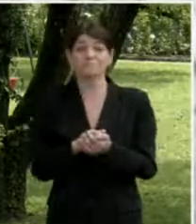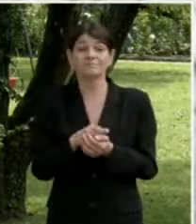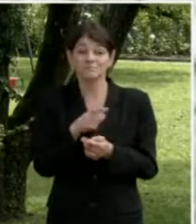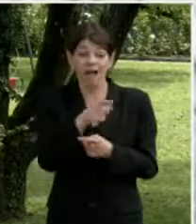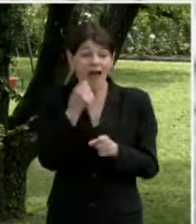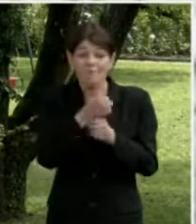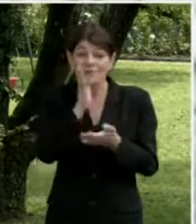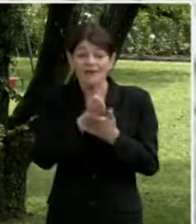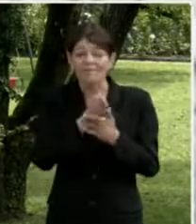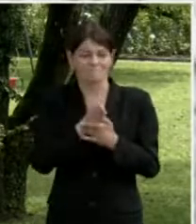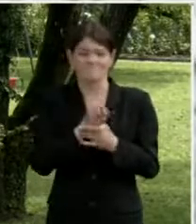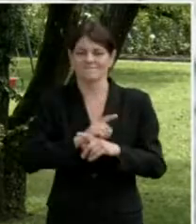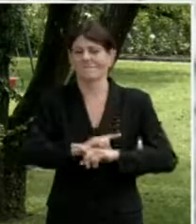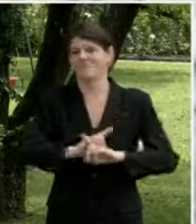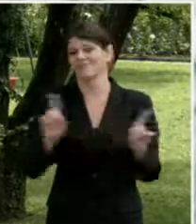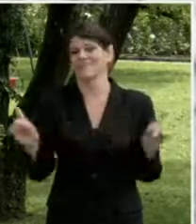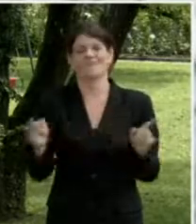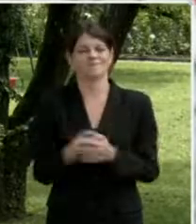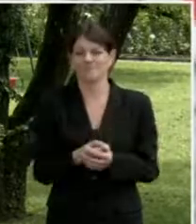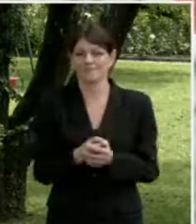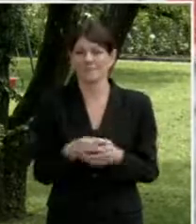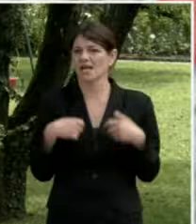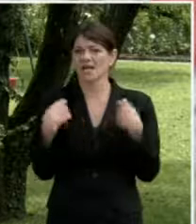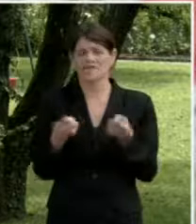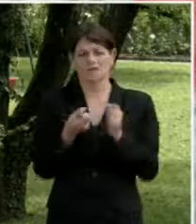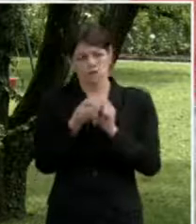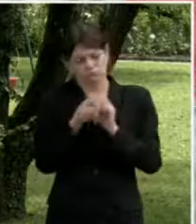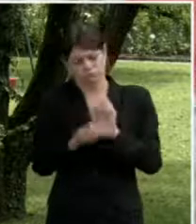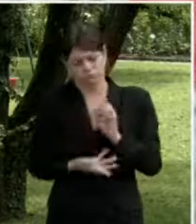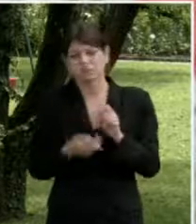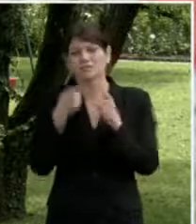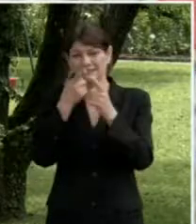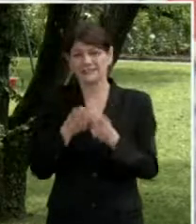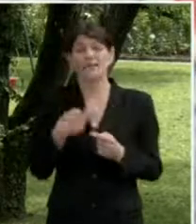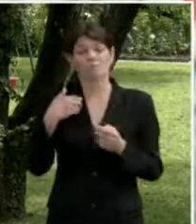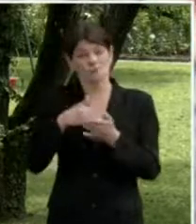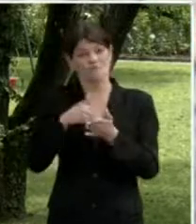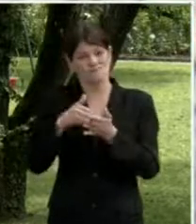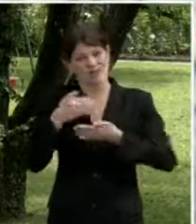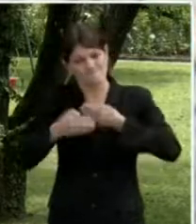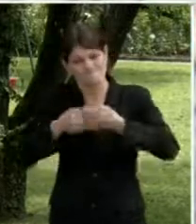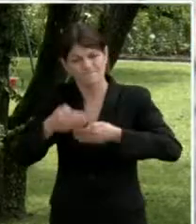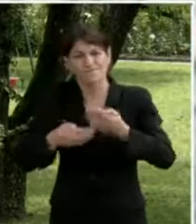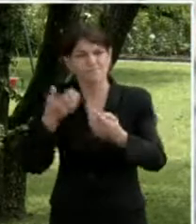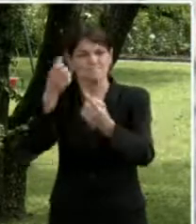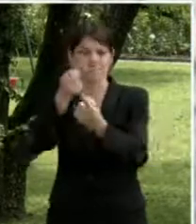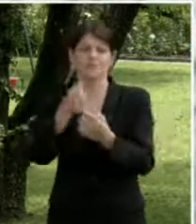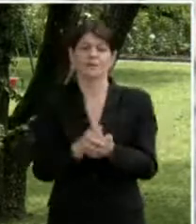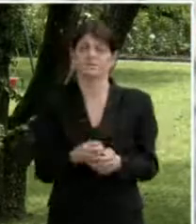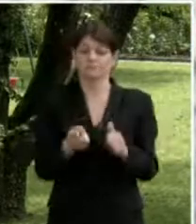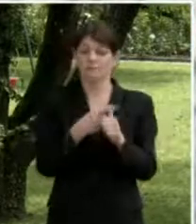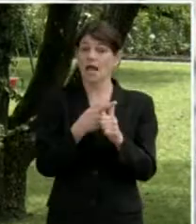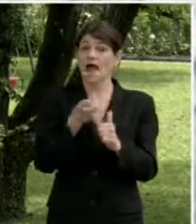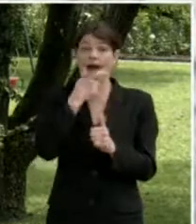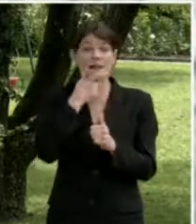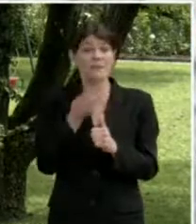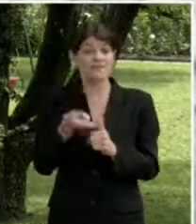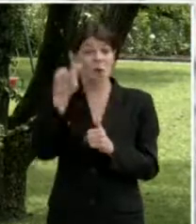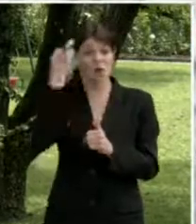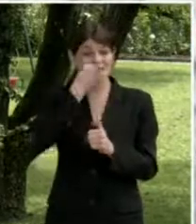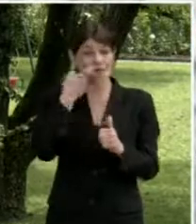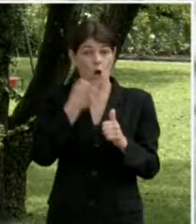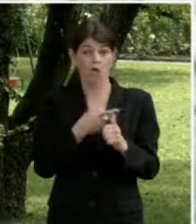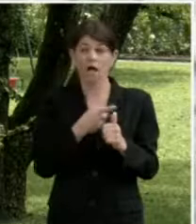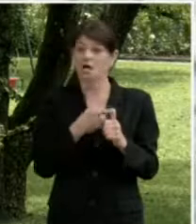nie aus. Es gibt viele Ziele zu verfolgen. Eine Altersvorsorge, die